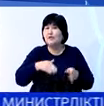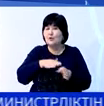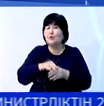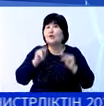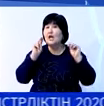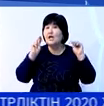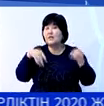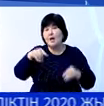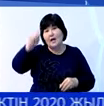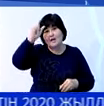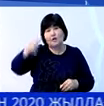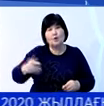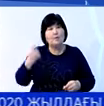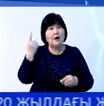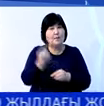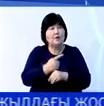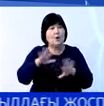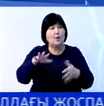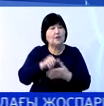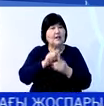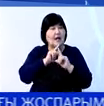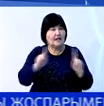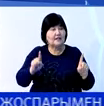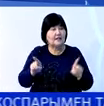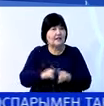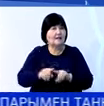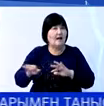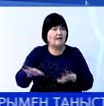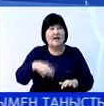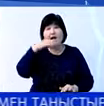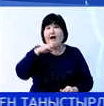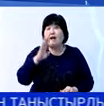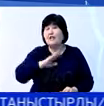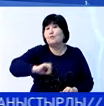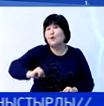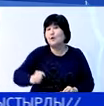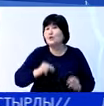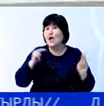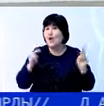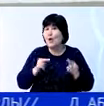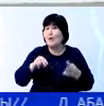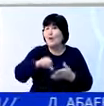берді. Ер жігіттің өмірінде бір-ақ рет орналатын ерекше әрі толқынсыз сәтке ата-аналары мен достары куә болды.